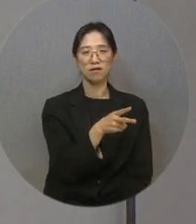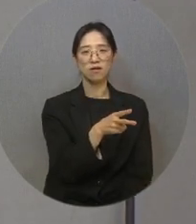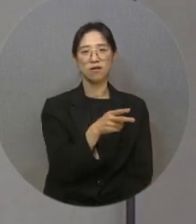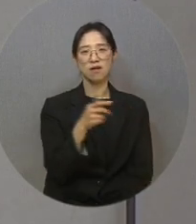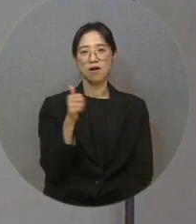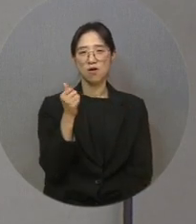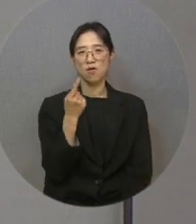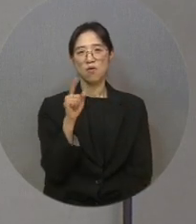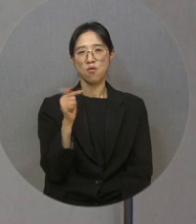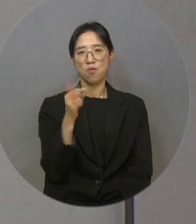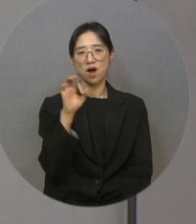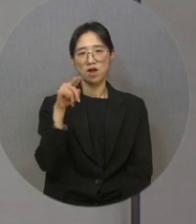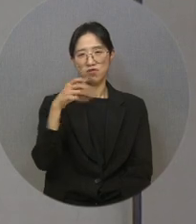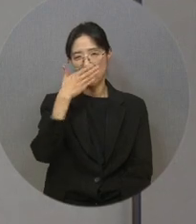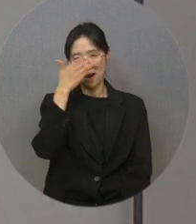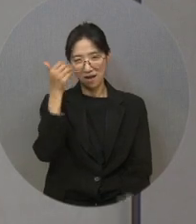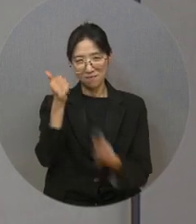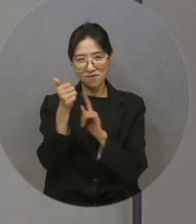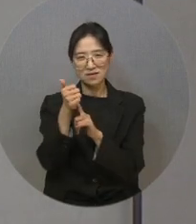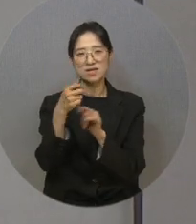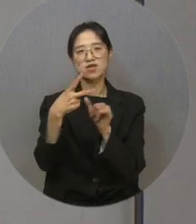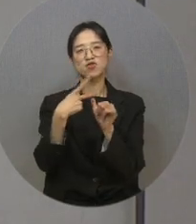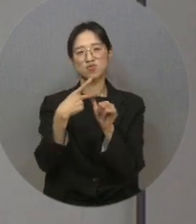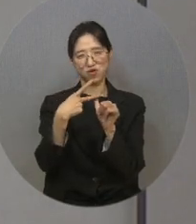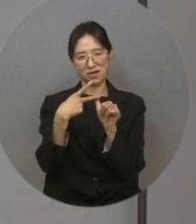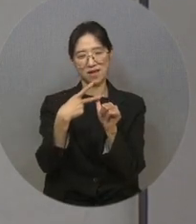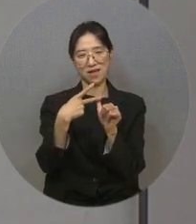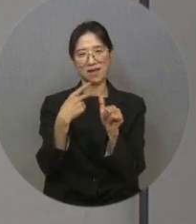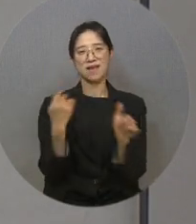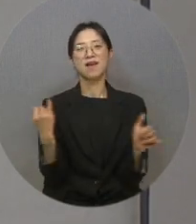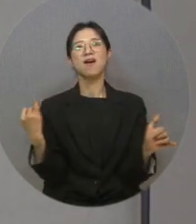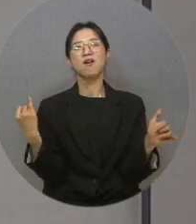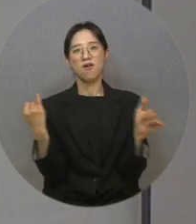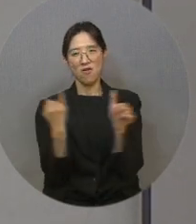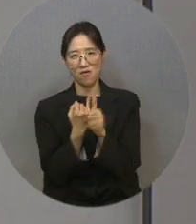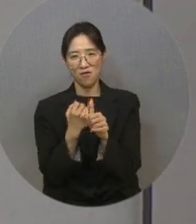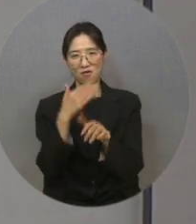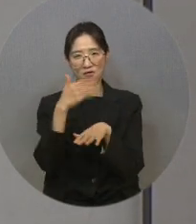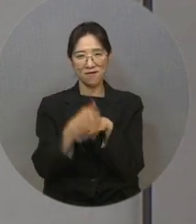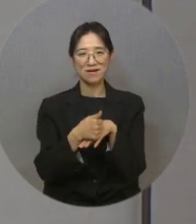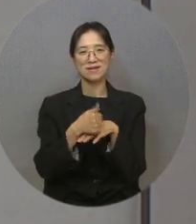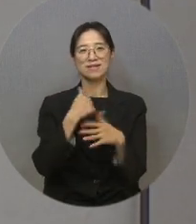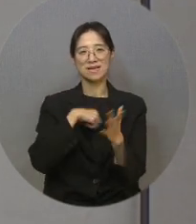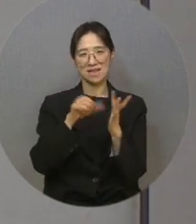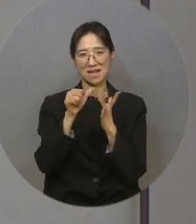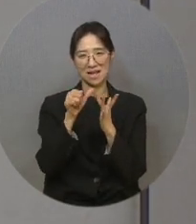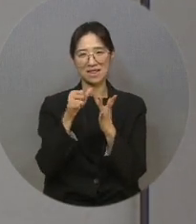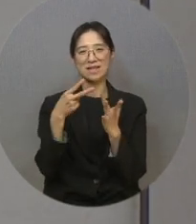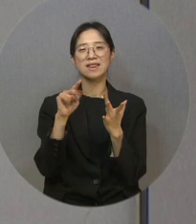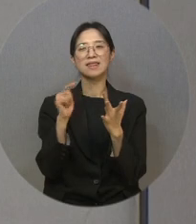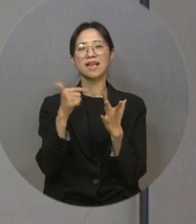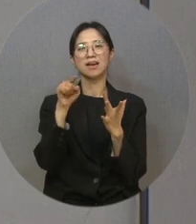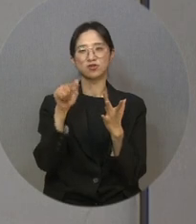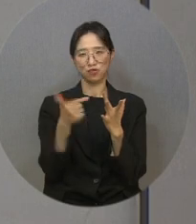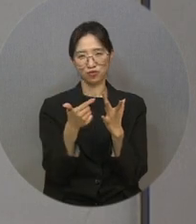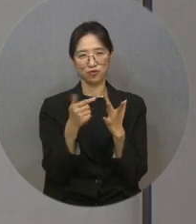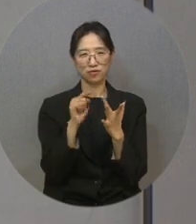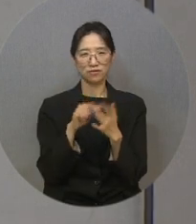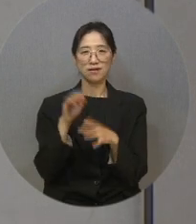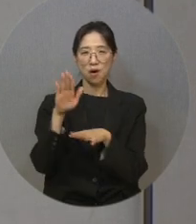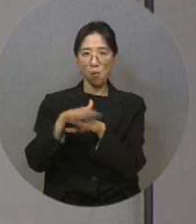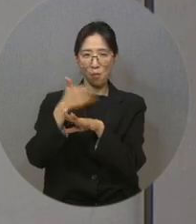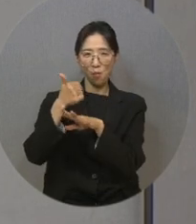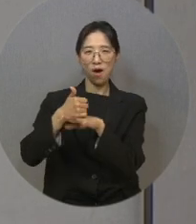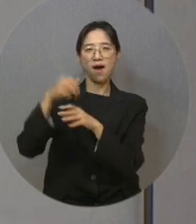환웅 할아버지의 18대 환웅 할아버지의 두 번째 부인으로 가서 셋째 아들 단군을 낳습니다. 그런데 그때는 왕이